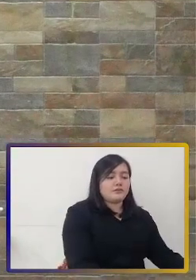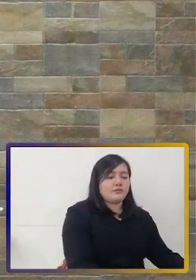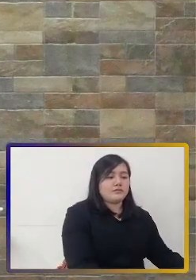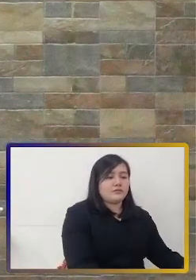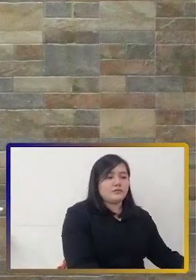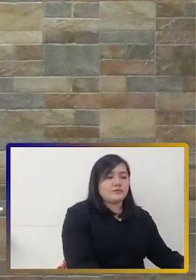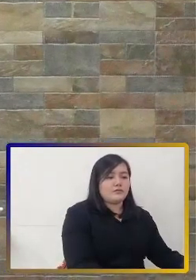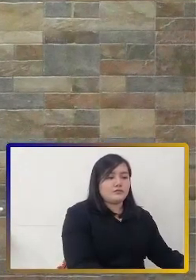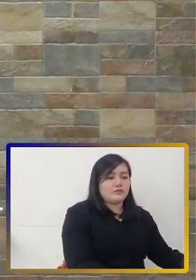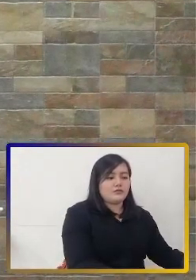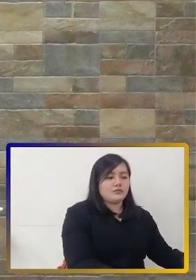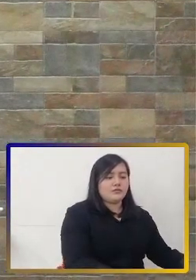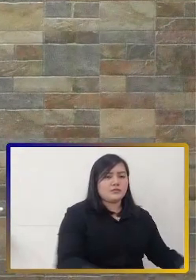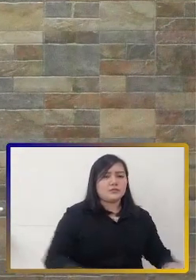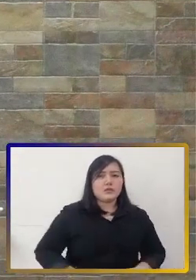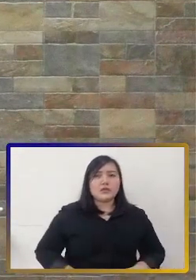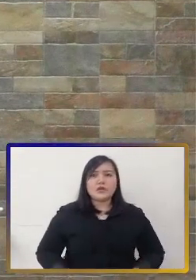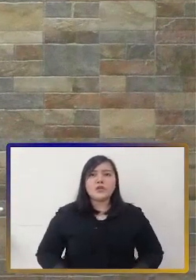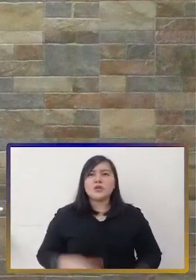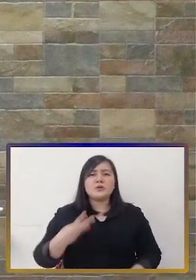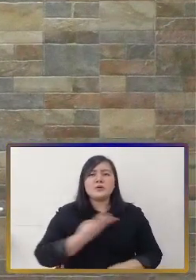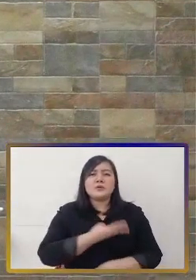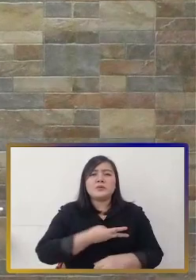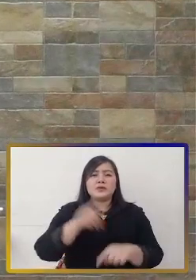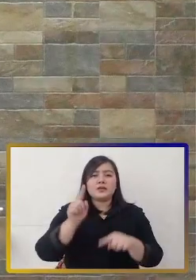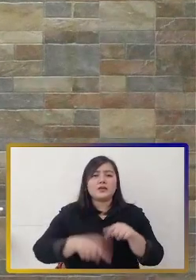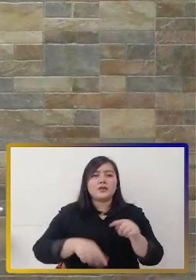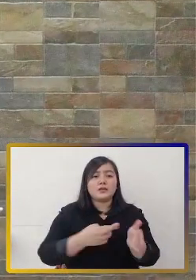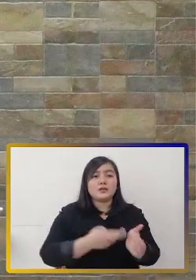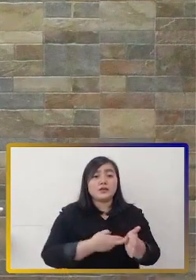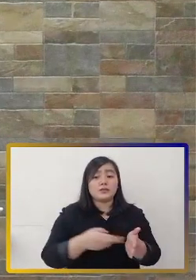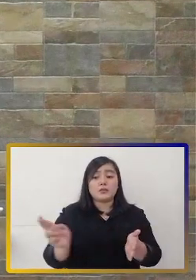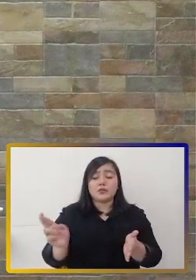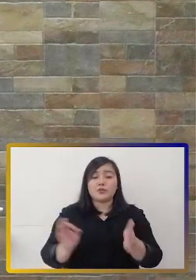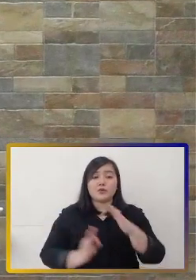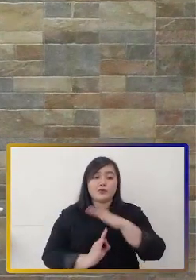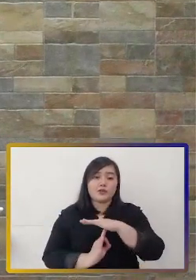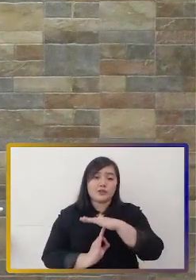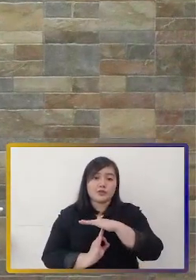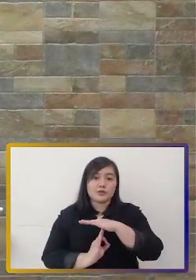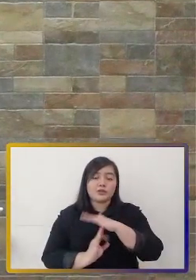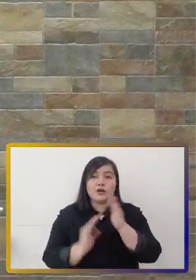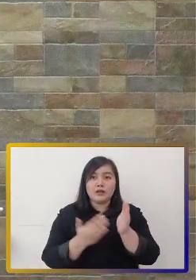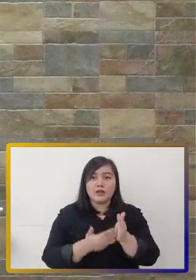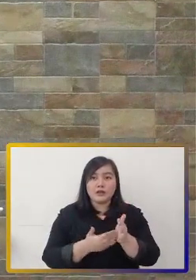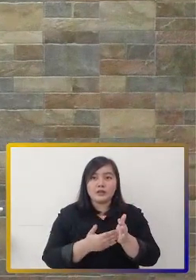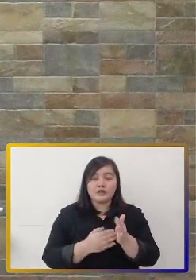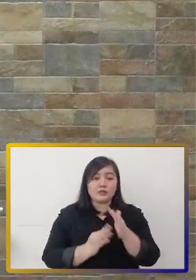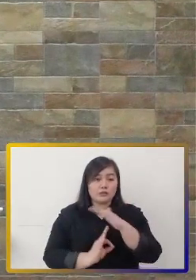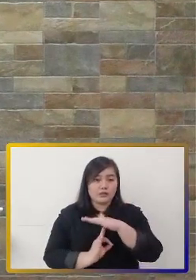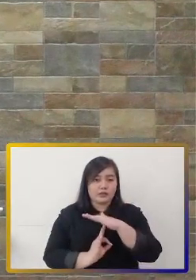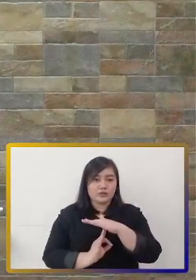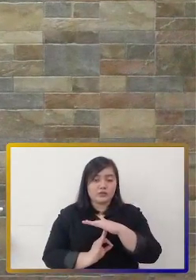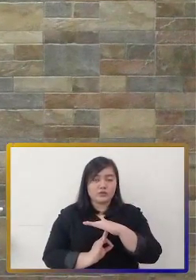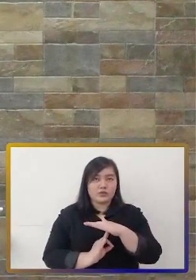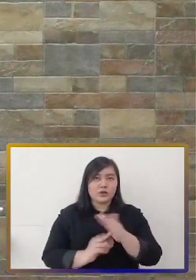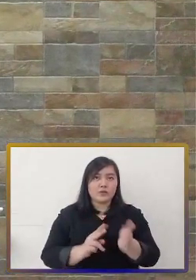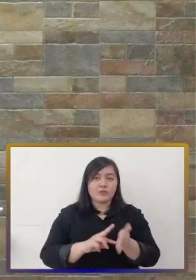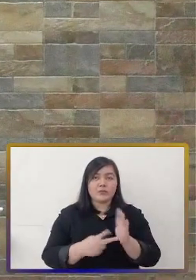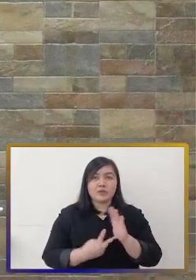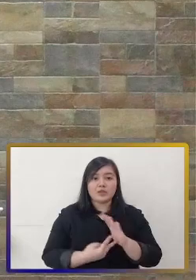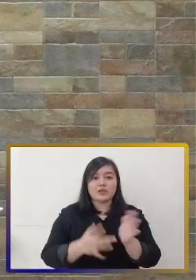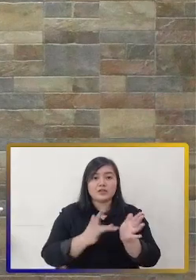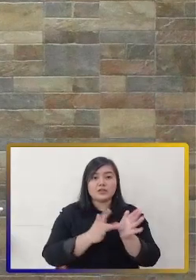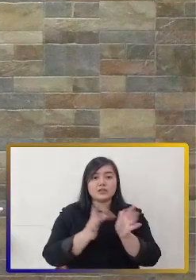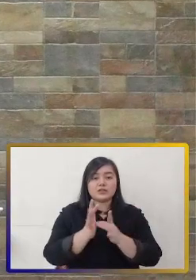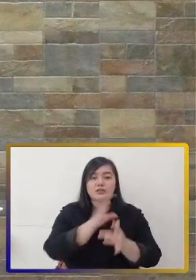ang pinakapundasyon. Na ang pinakapundasyon, mga kapatid, sinimulan po ito ng Panginoong Hesukristo.